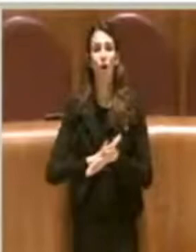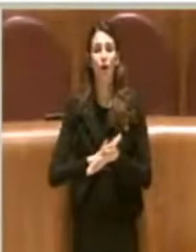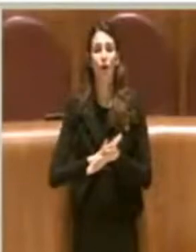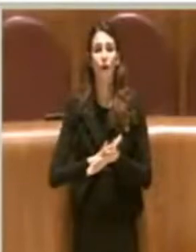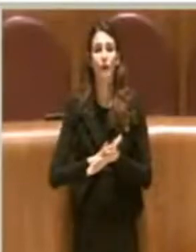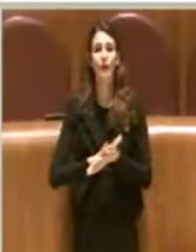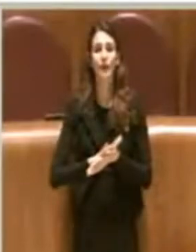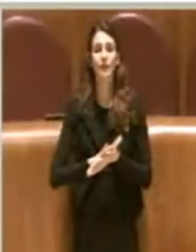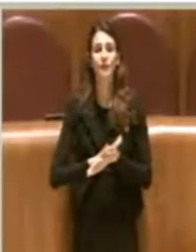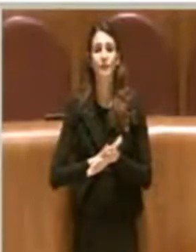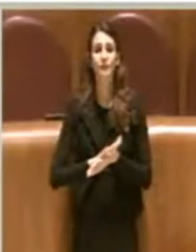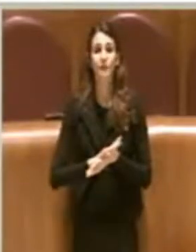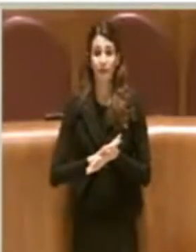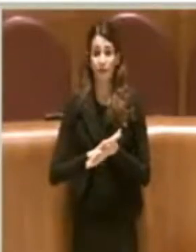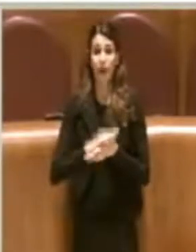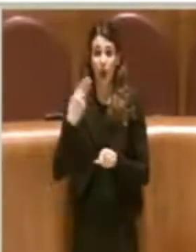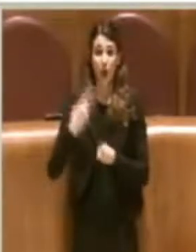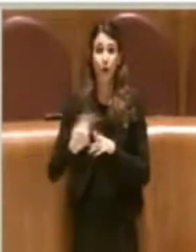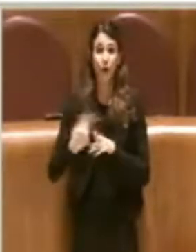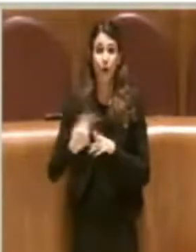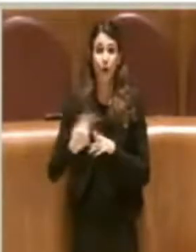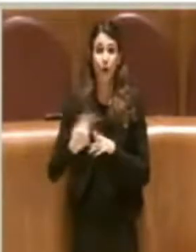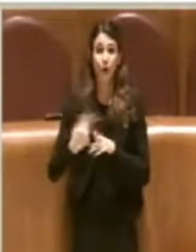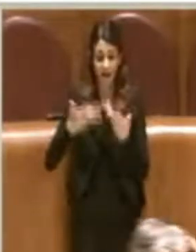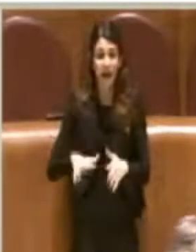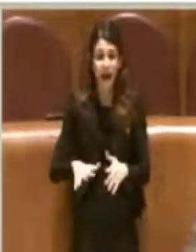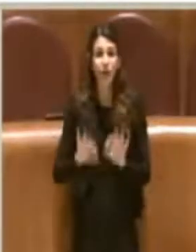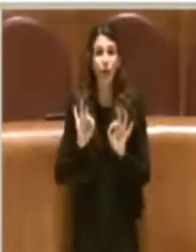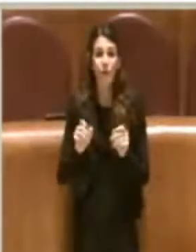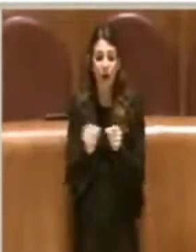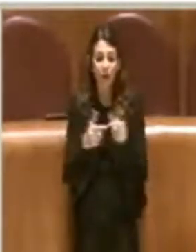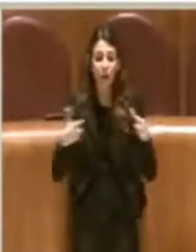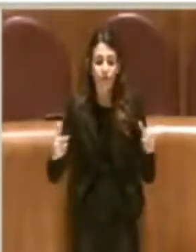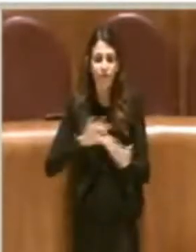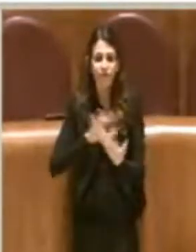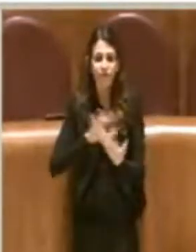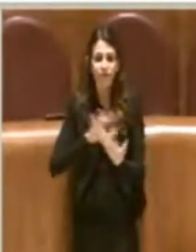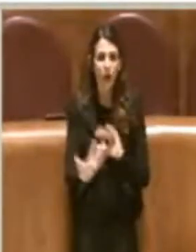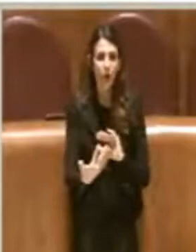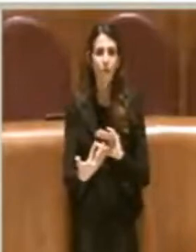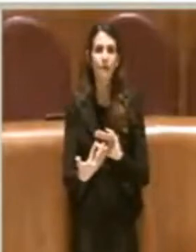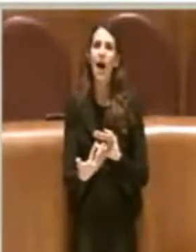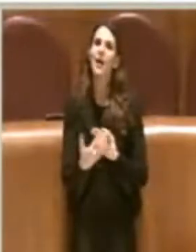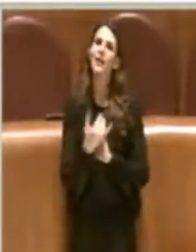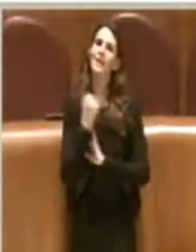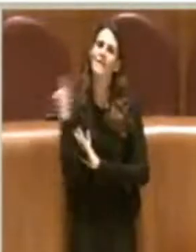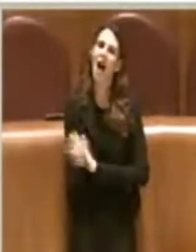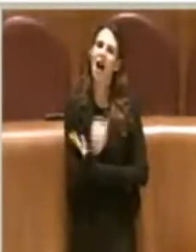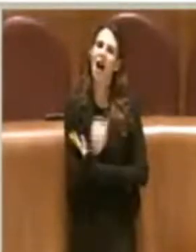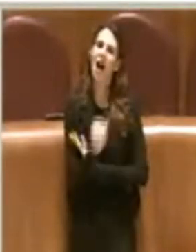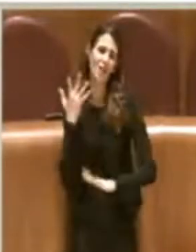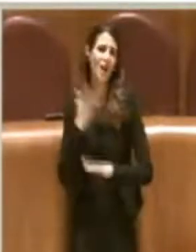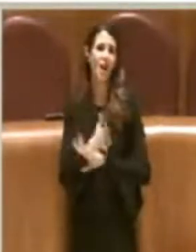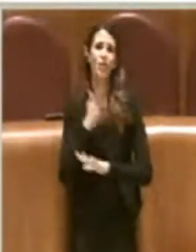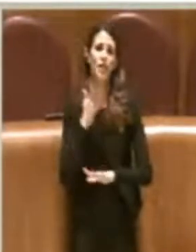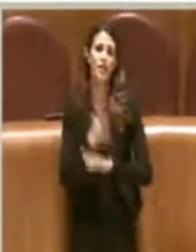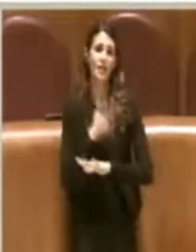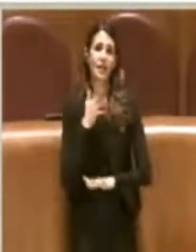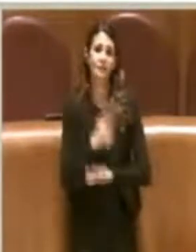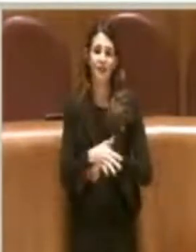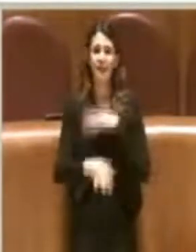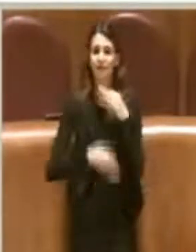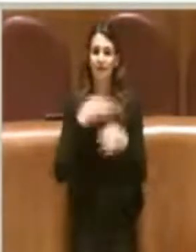sottoscritte da roma capitale sulla in materie trasformazione urbana possa essere più facilmente accessibile quindi